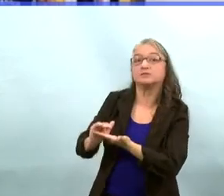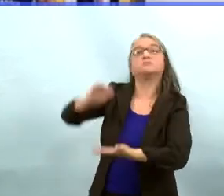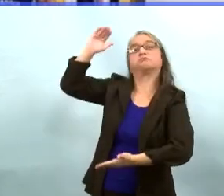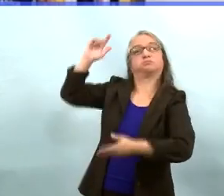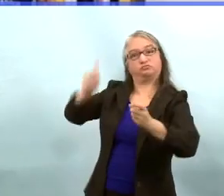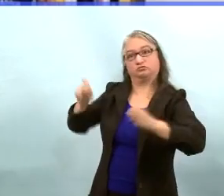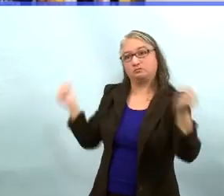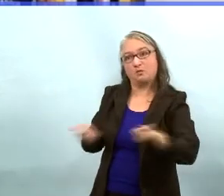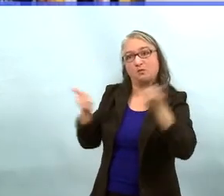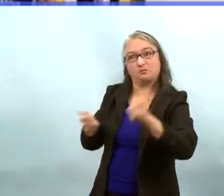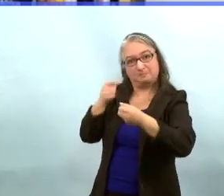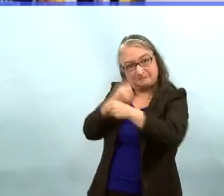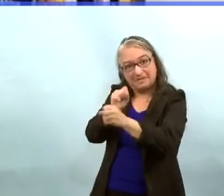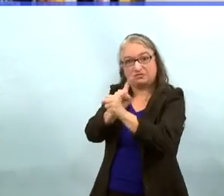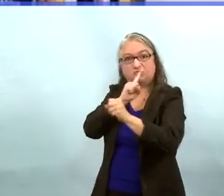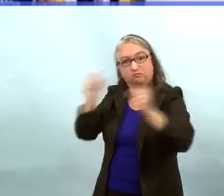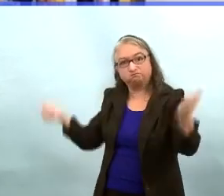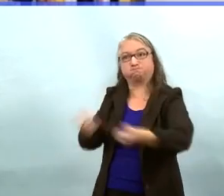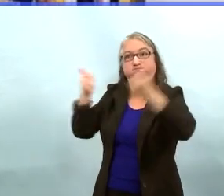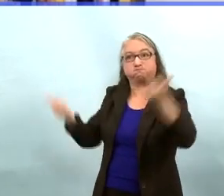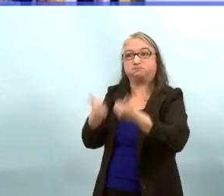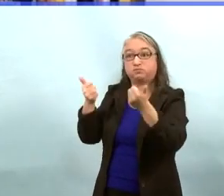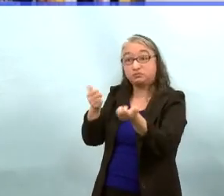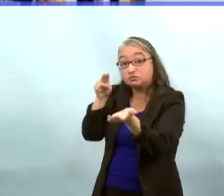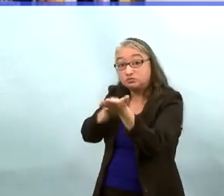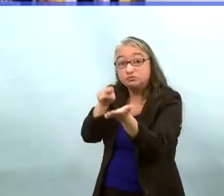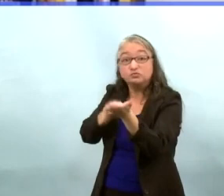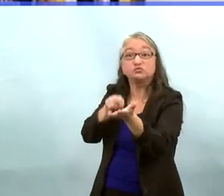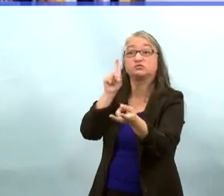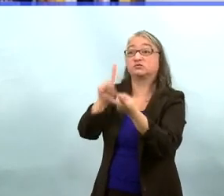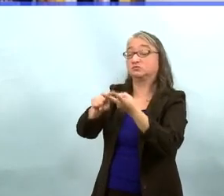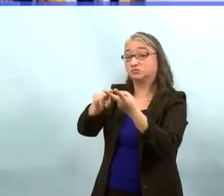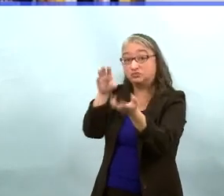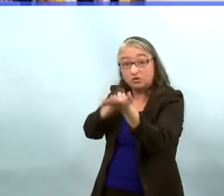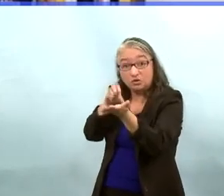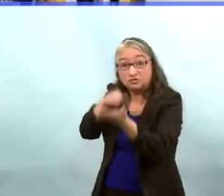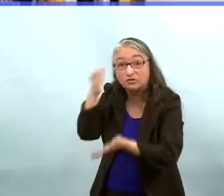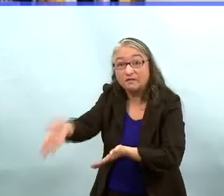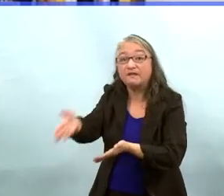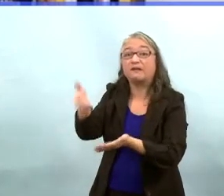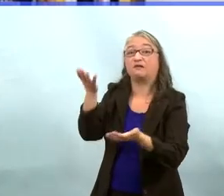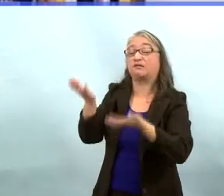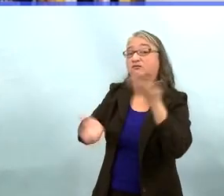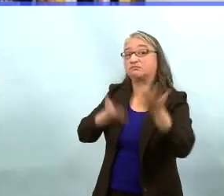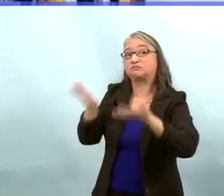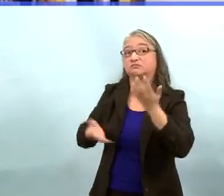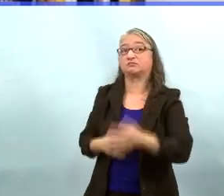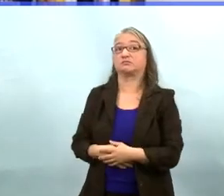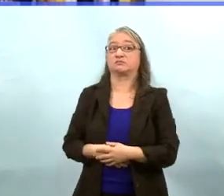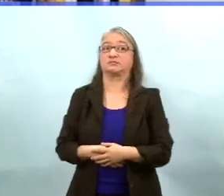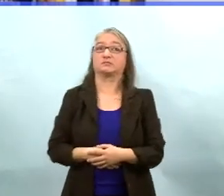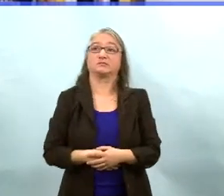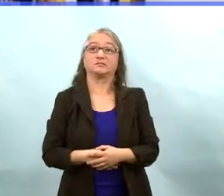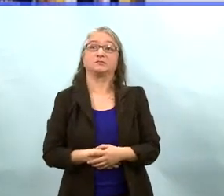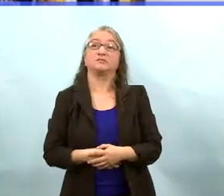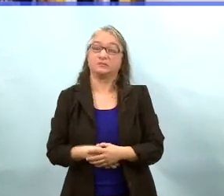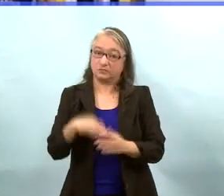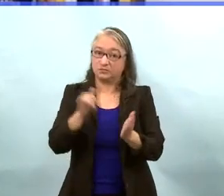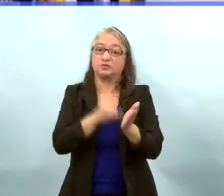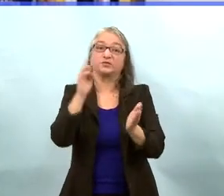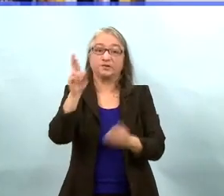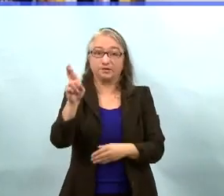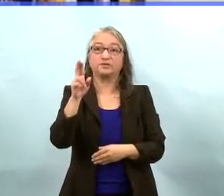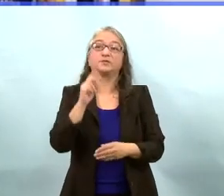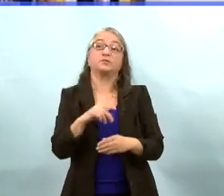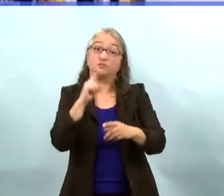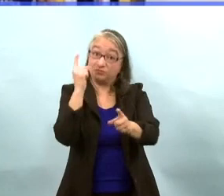taux d'infection très élevé et le taux de vaccination très bas en général dans cette région? Merci pour la question. J'ai entendu dire effectivement qu'il